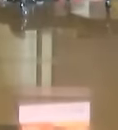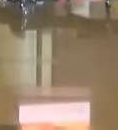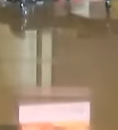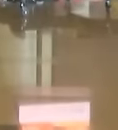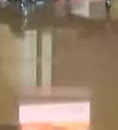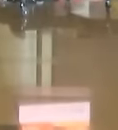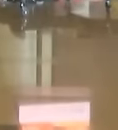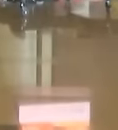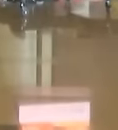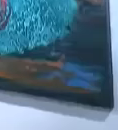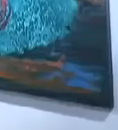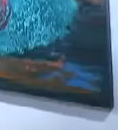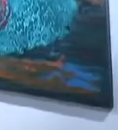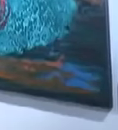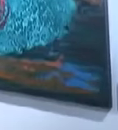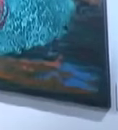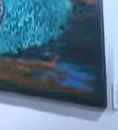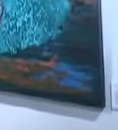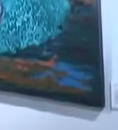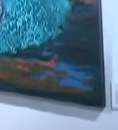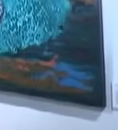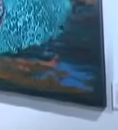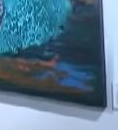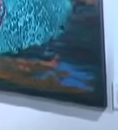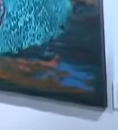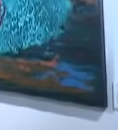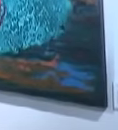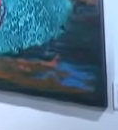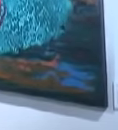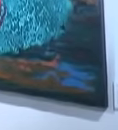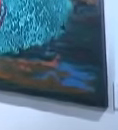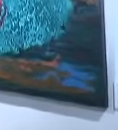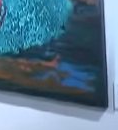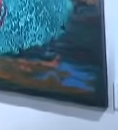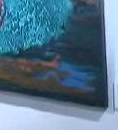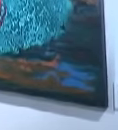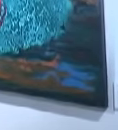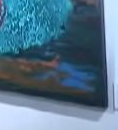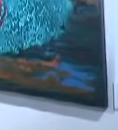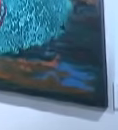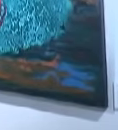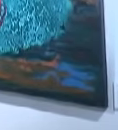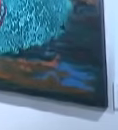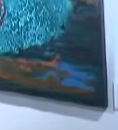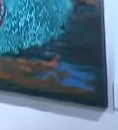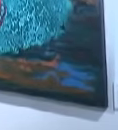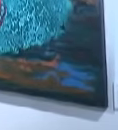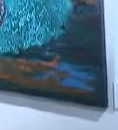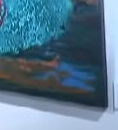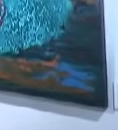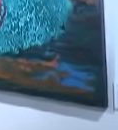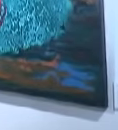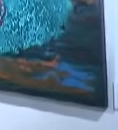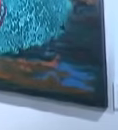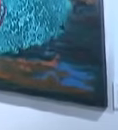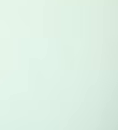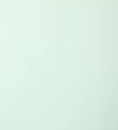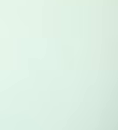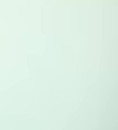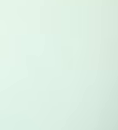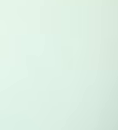ke-73 kepada RTM. Tahniah dan syabas kepada RTM yang akan menyambut ulang tahun